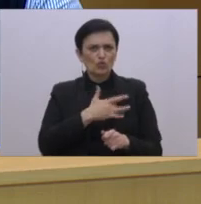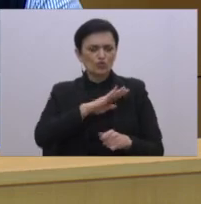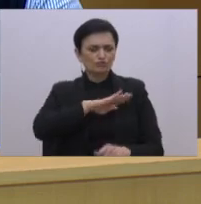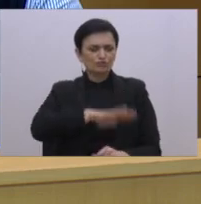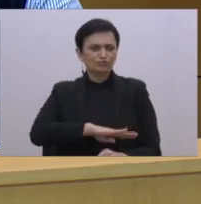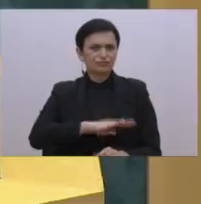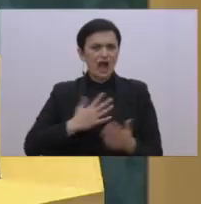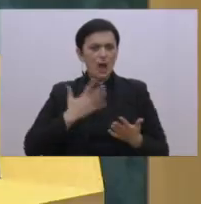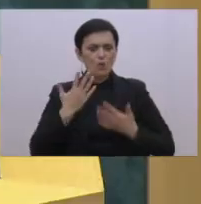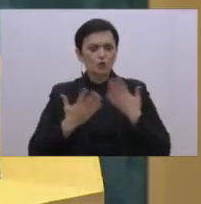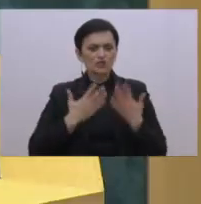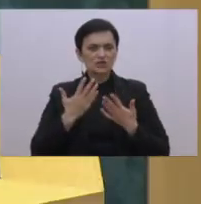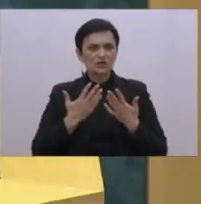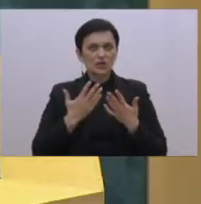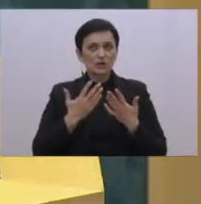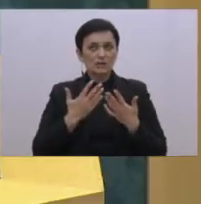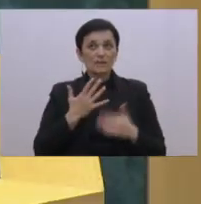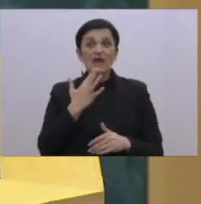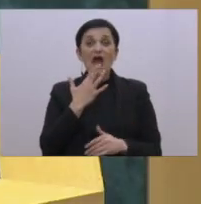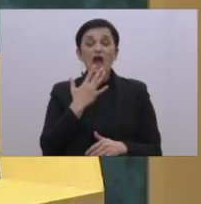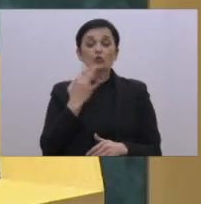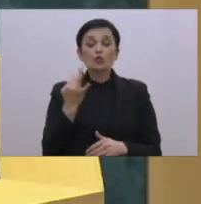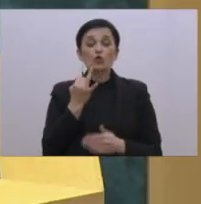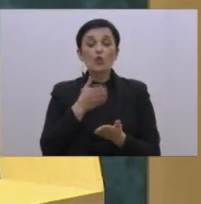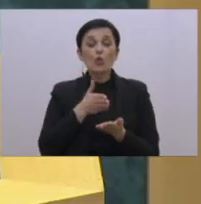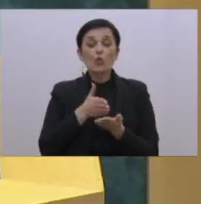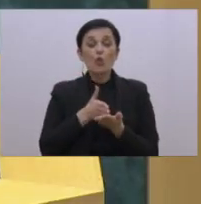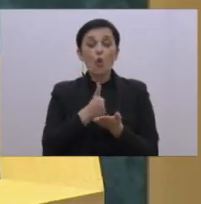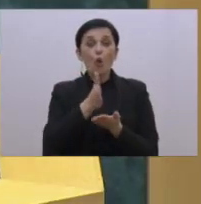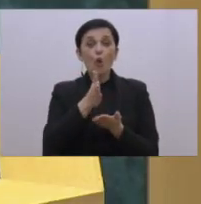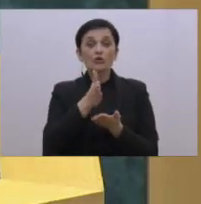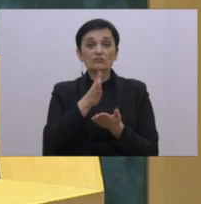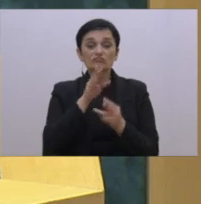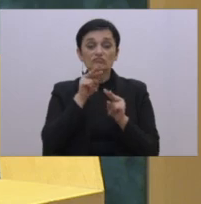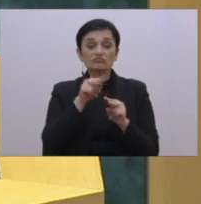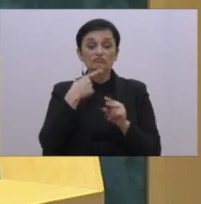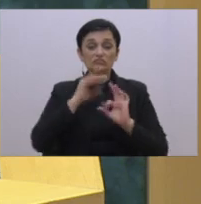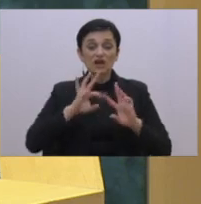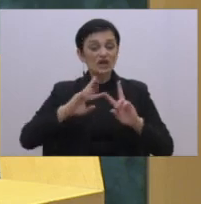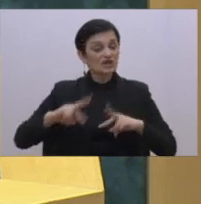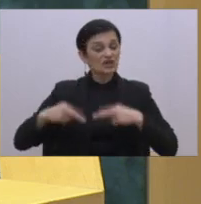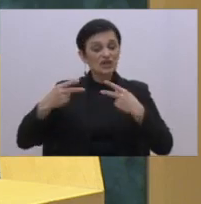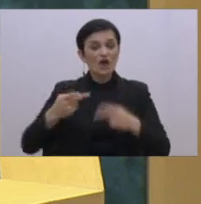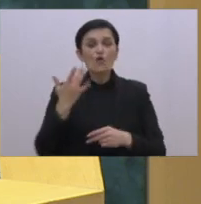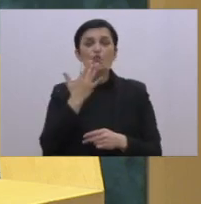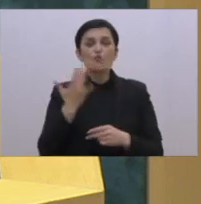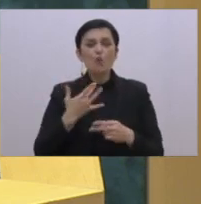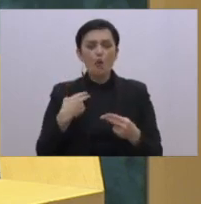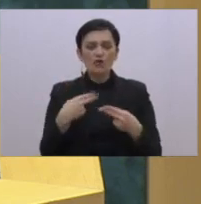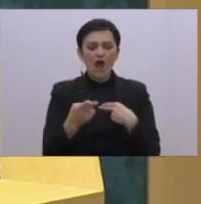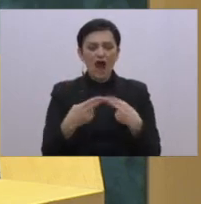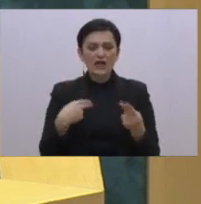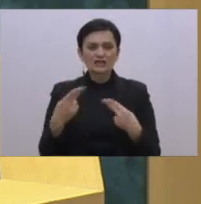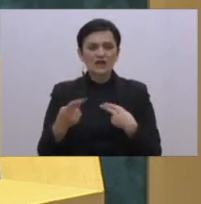დაწყვეტის ემოცია. ეროვნულ ინტერესებზე ორიენტირებული გამოსვლის ნაცვლად მოვისმინეთ პოლიტიკური ანგარიშწორების კიდევ